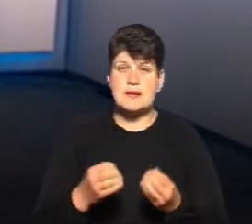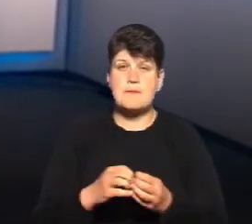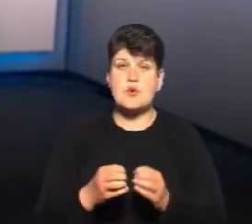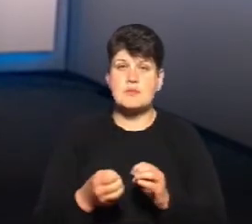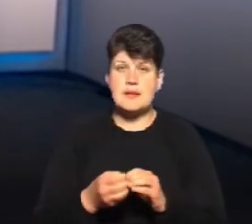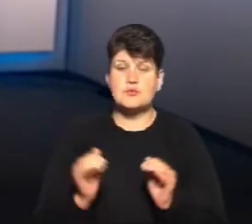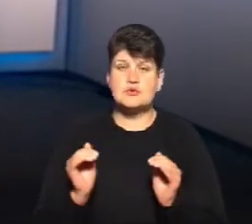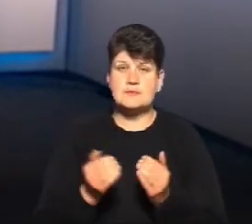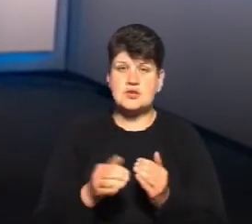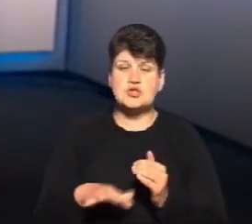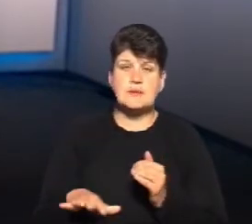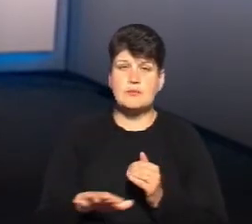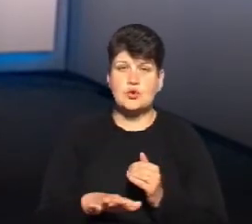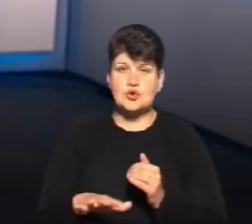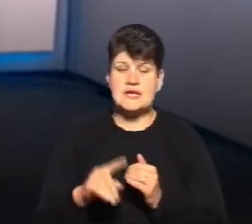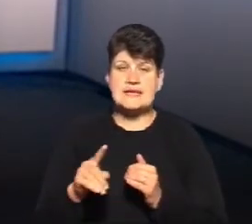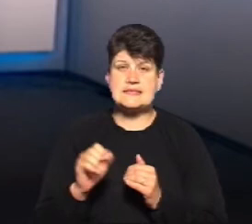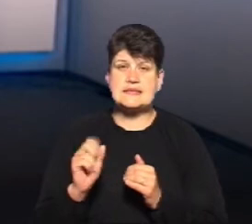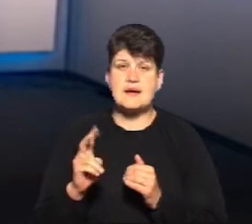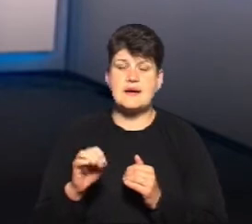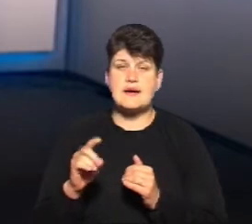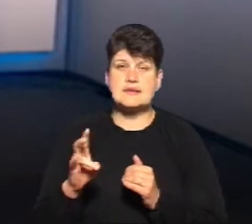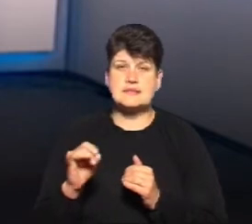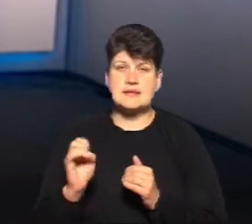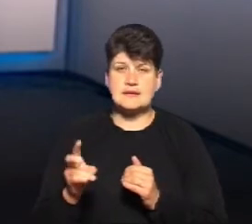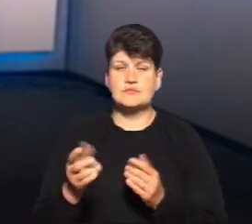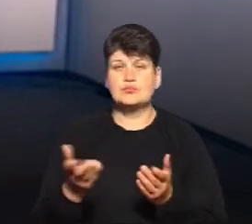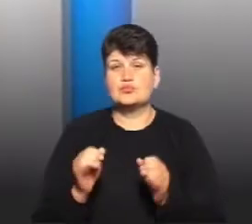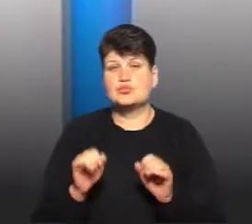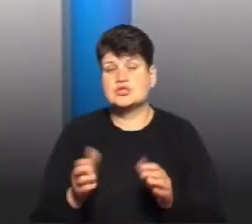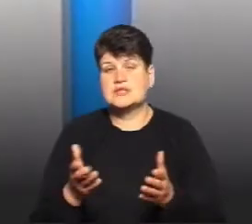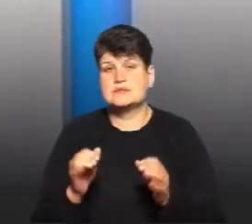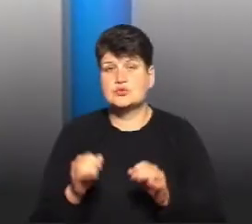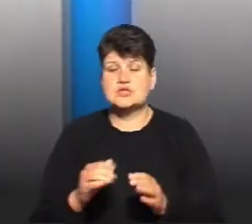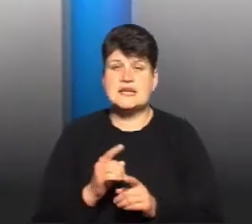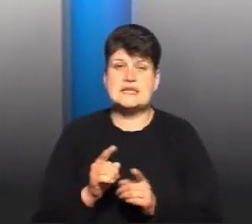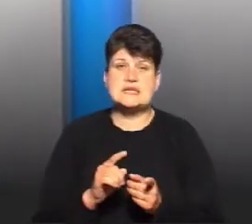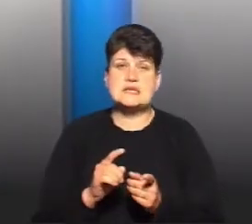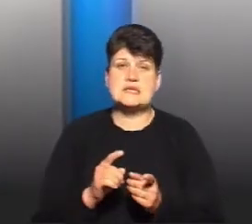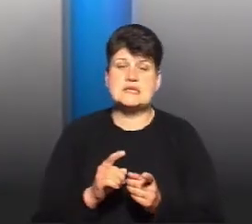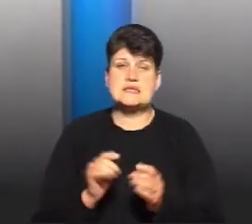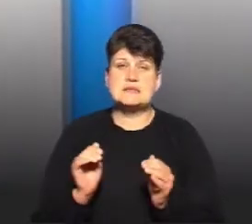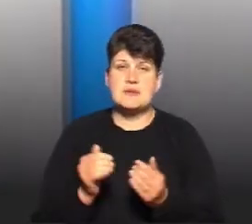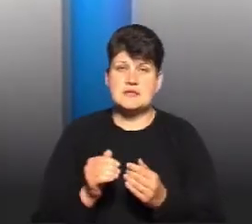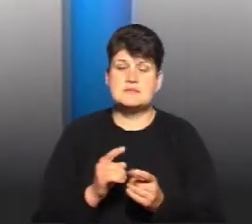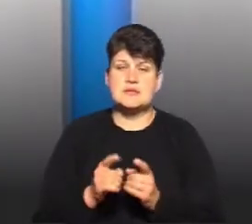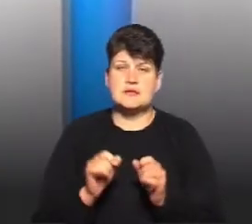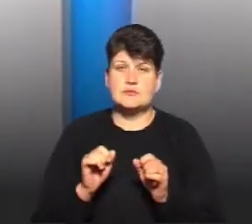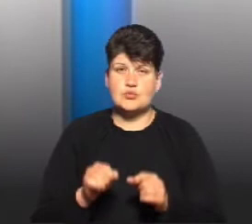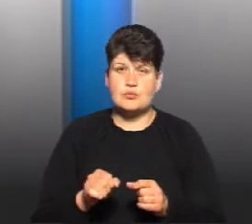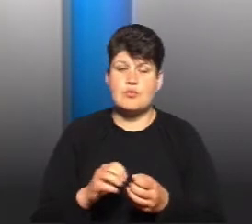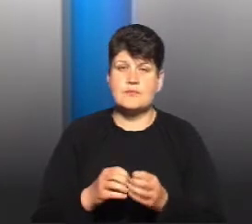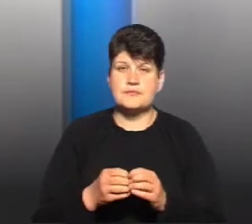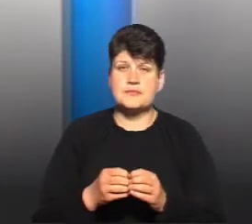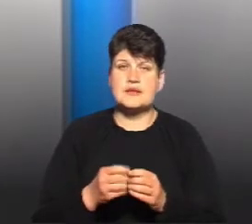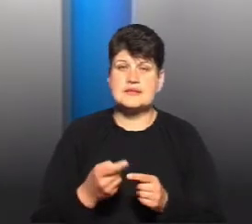площу заказника. Бо якщо десь зменшити, треба десь. Так, чи змінити конфігурацію. Це досить проблематично, тому що для цього необхідно мати не тільки висновок